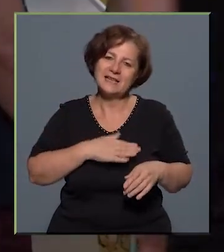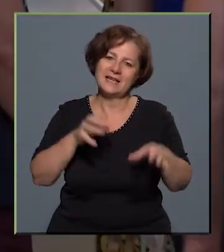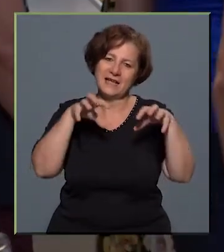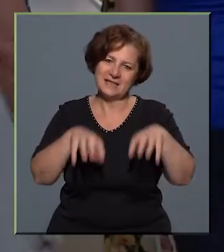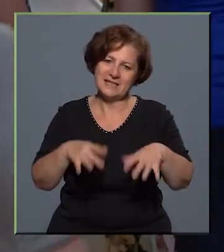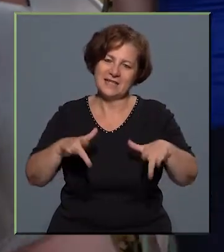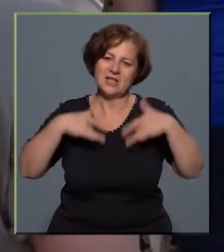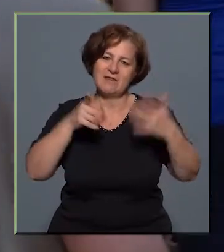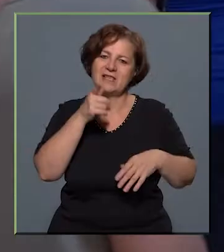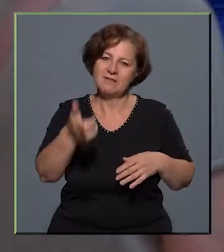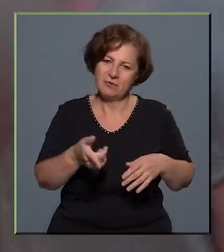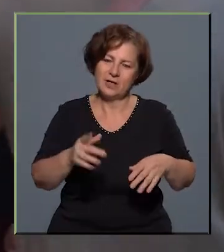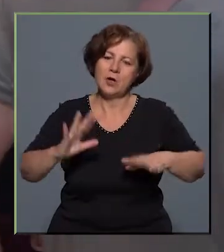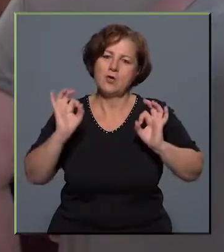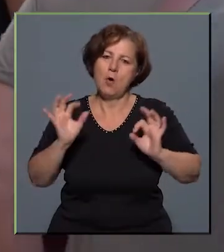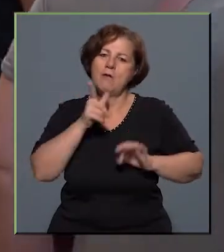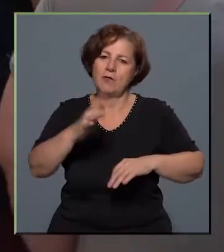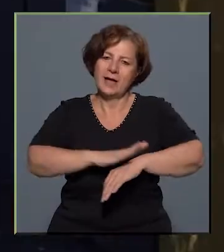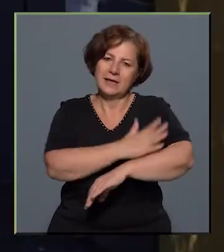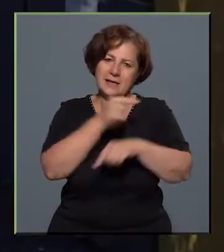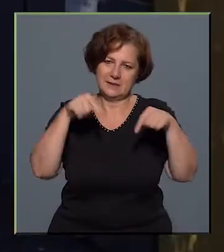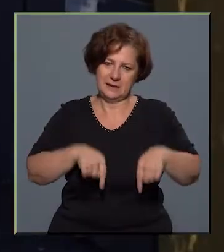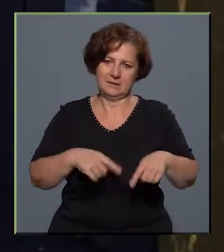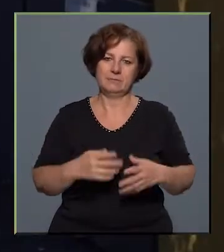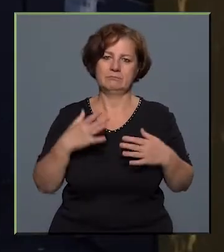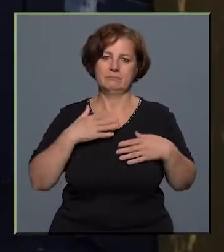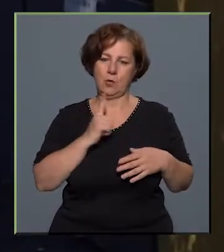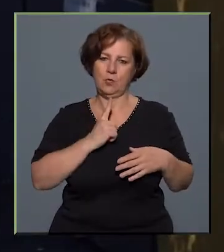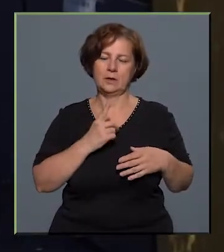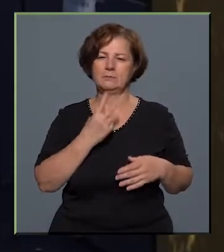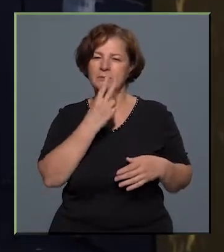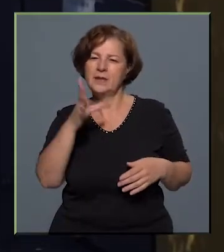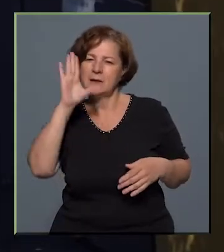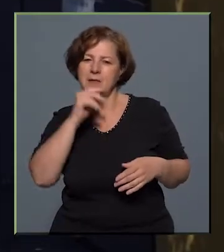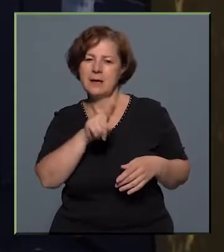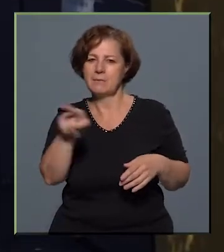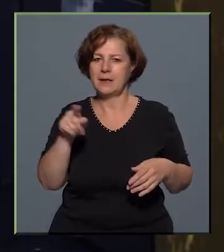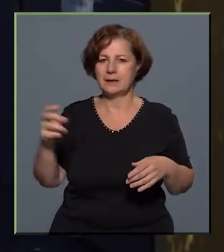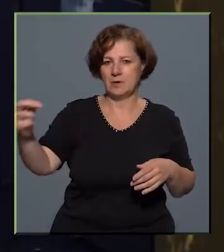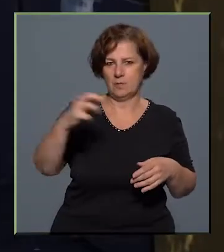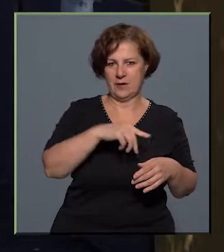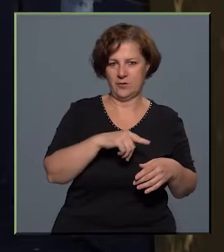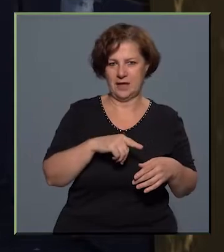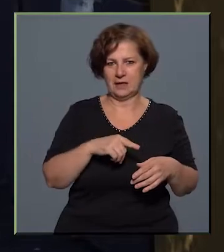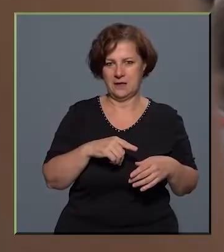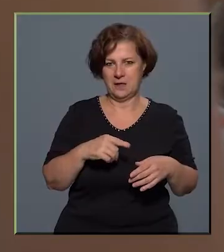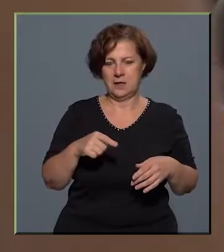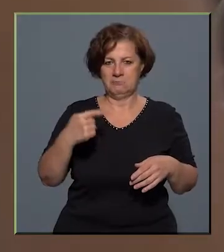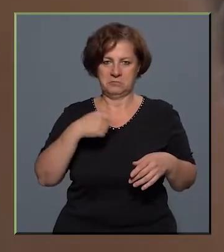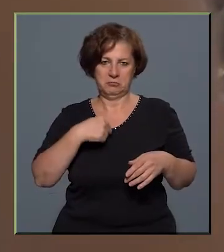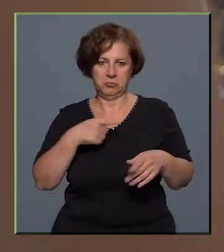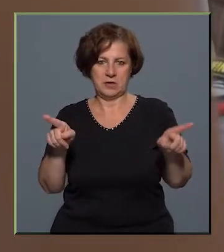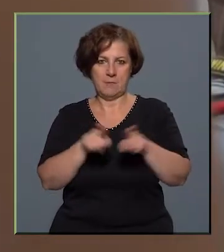teszik, és hogy élvezni fogják, jól fogják érezni magukat ebben. Figyeltem az embereket, amikor bejöttek ide, és hozzám